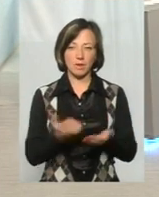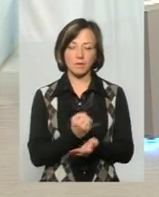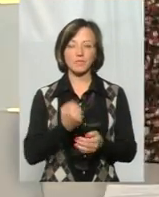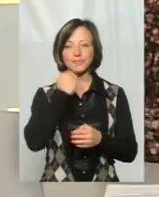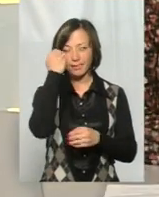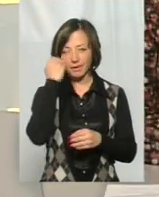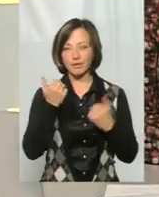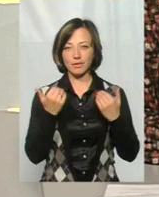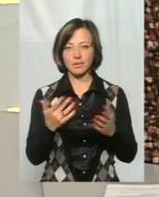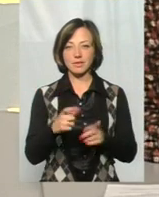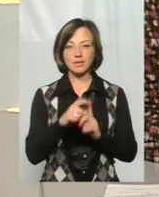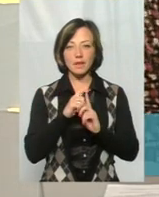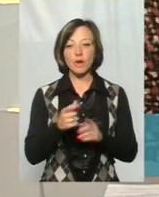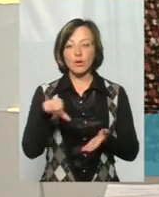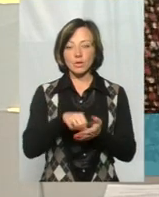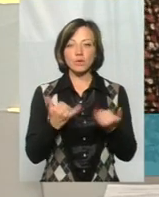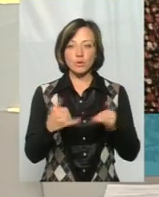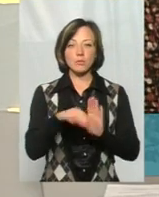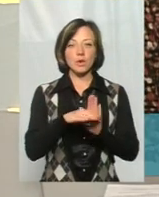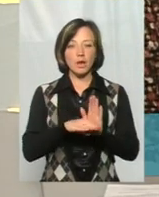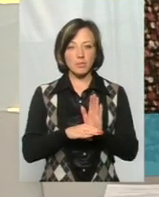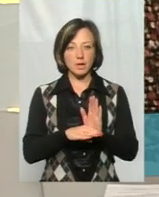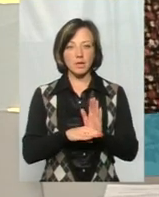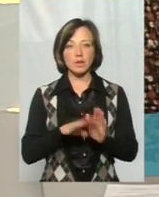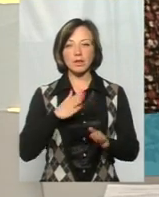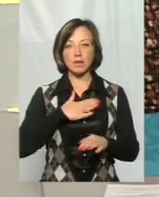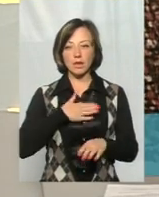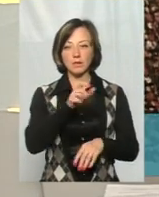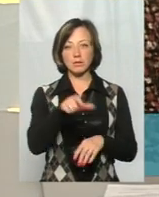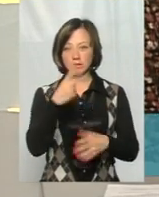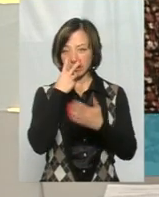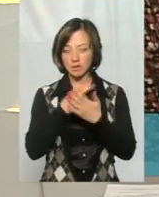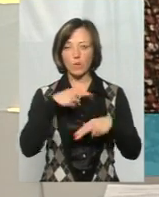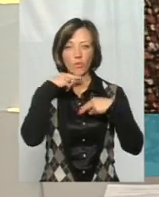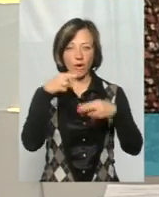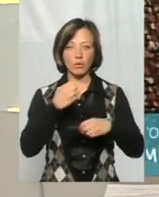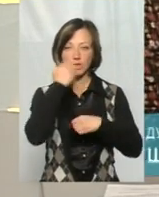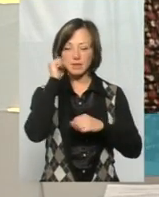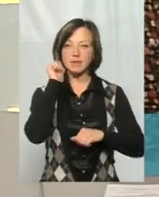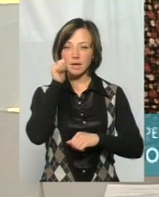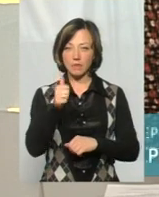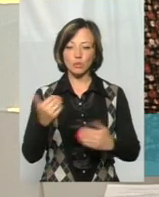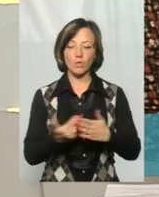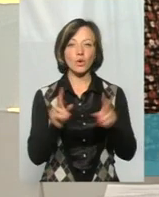Дякую, пане Володимир. Дякую за участь сьогодні у нашій програмі. Нашим глядачам за увагу. І вже завтра з